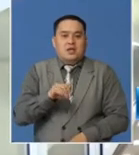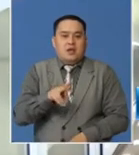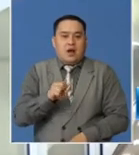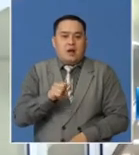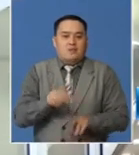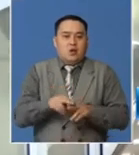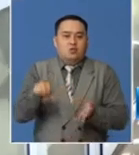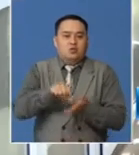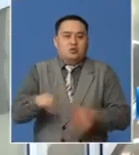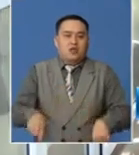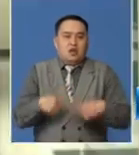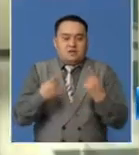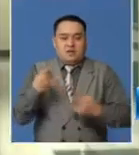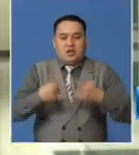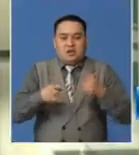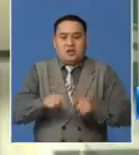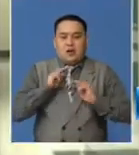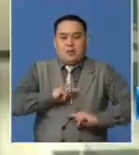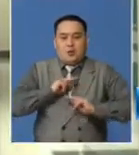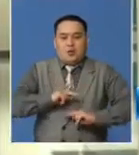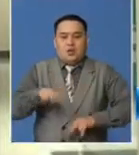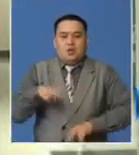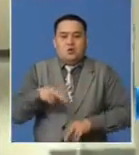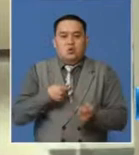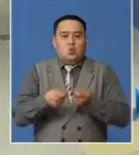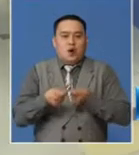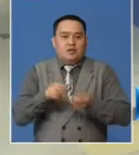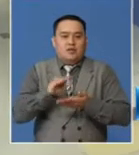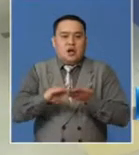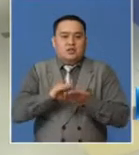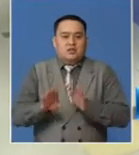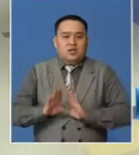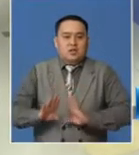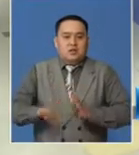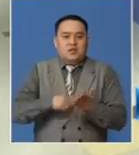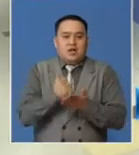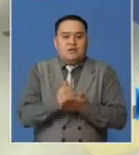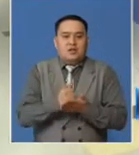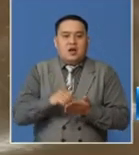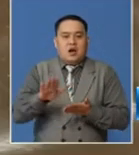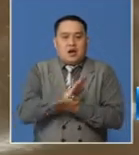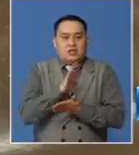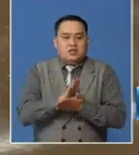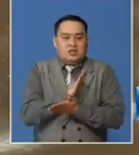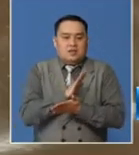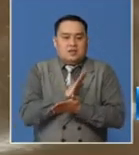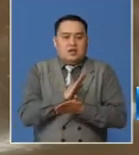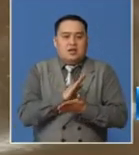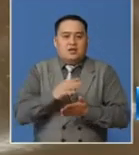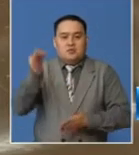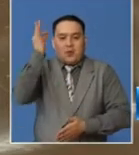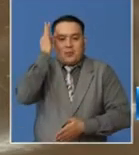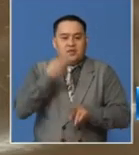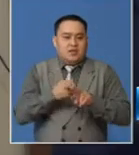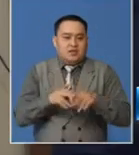кто причастен к становлению канала. Трудилась литературным редактором. Ныне заместитель главного редактора газеты Агния Латал. С трепетом вспоминает